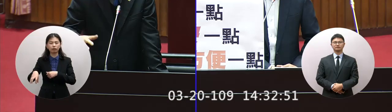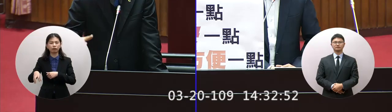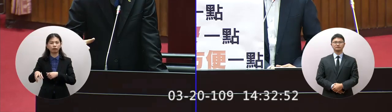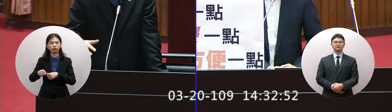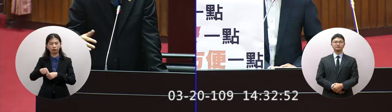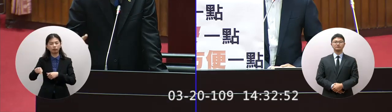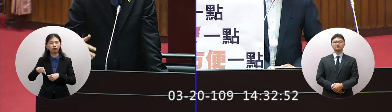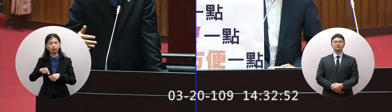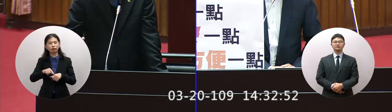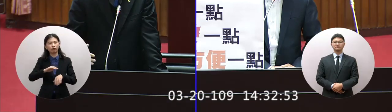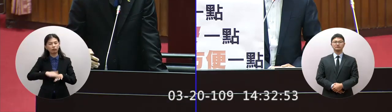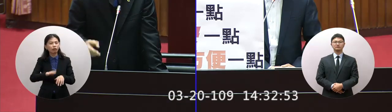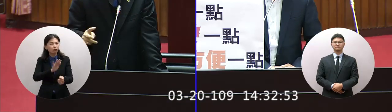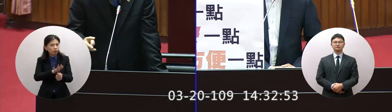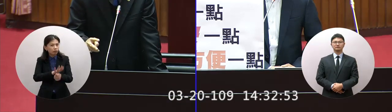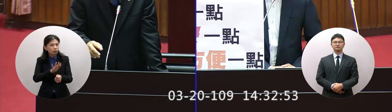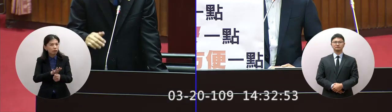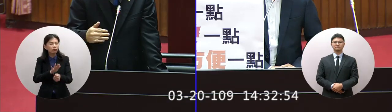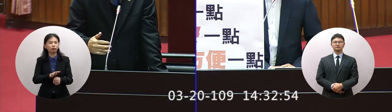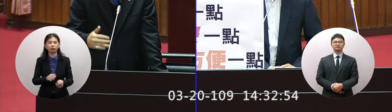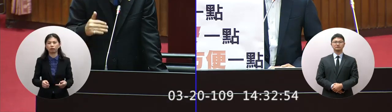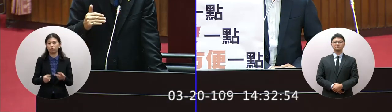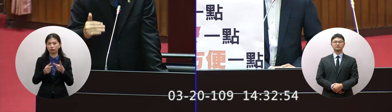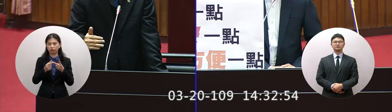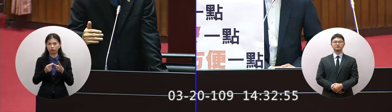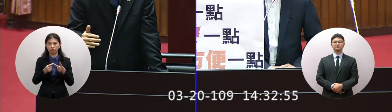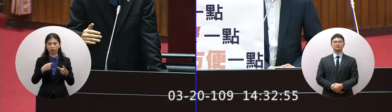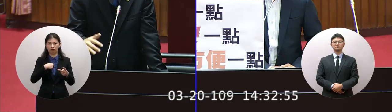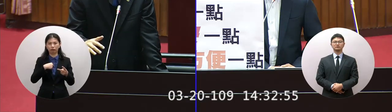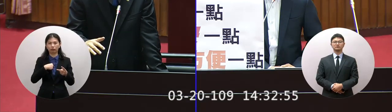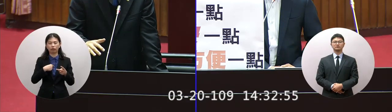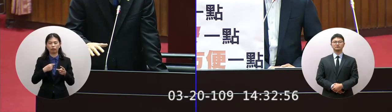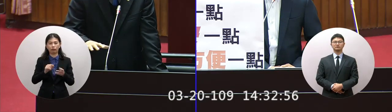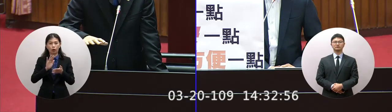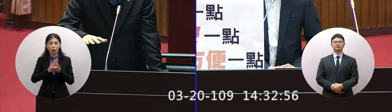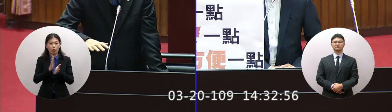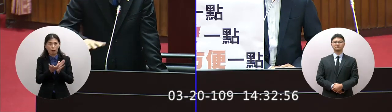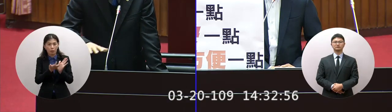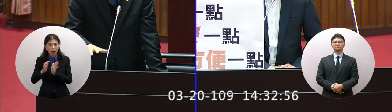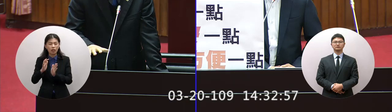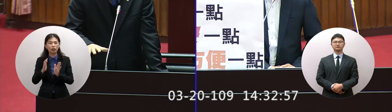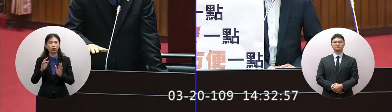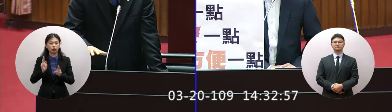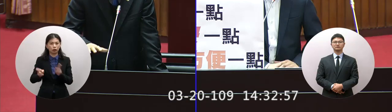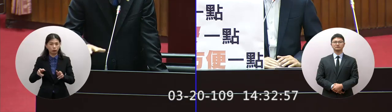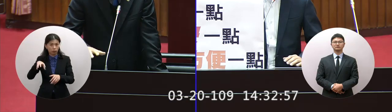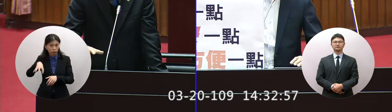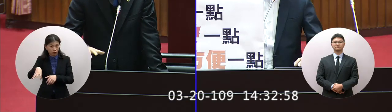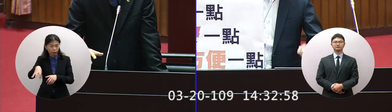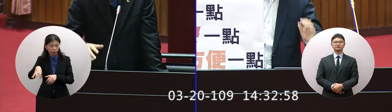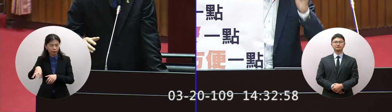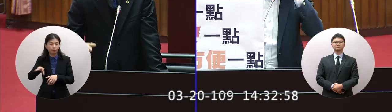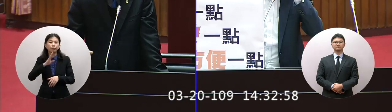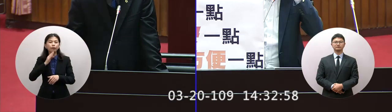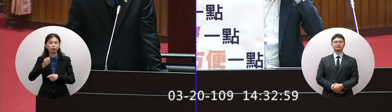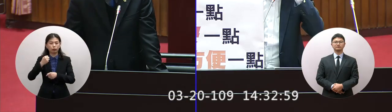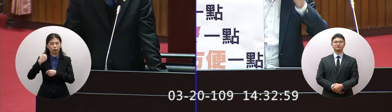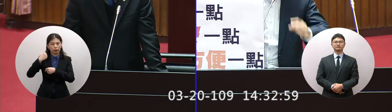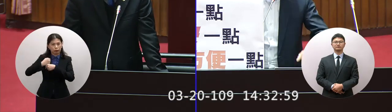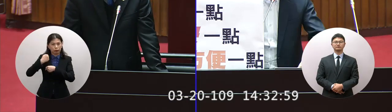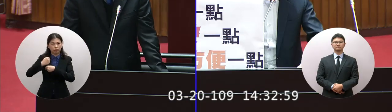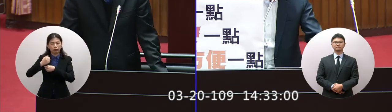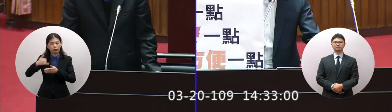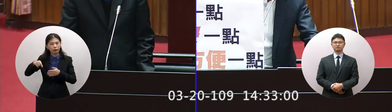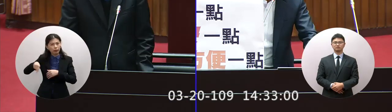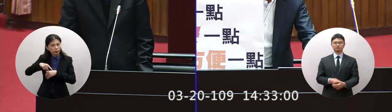家都愿意去帮忙，主动来投入。第二个部分就是我们自己本身后备指挥部，我们国军编制内的一个后备指挥部的一些部队。